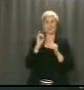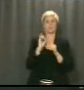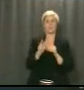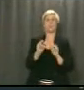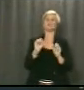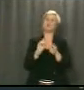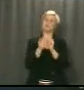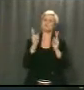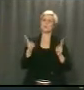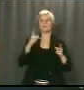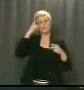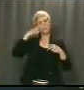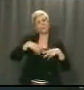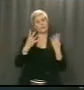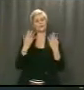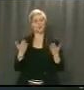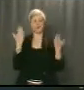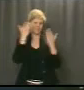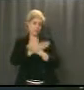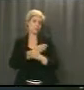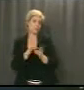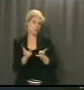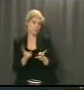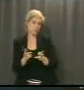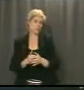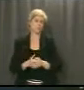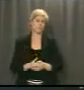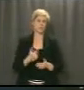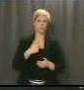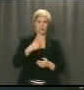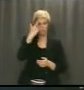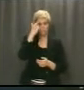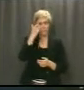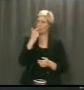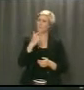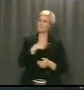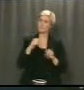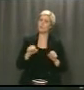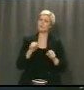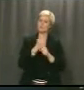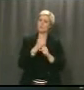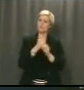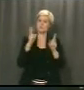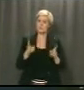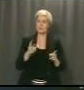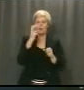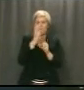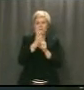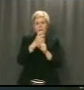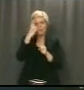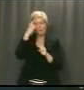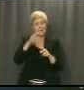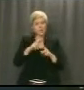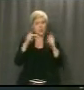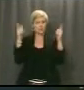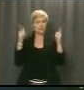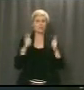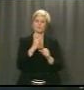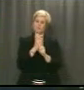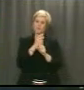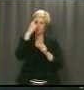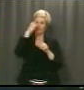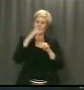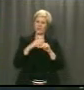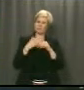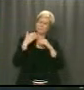bli något av en kulturdagnatt också. Jag tror att det är mycket så vi måste göra att försöka tänka nytt och försöka tänka